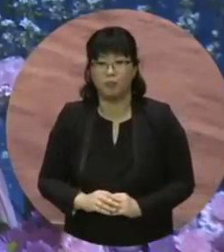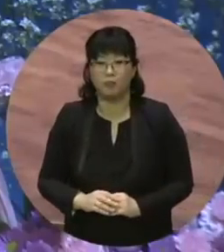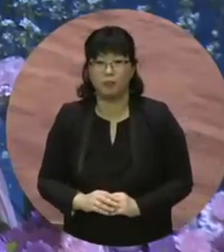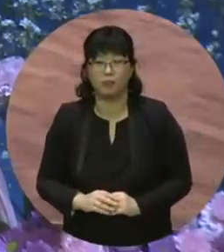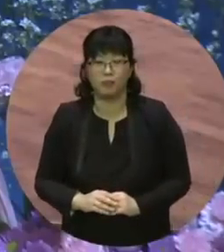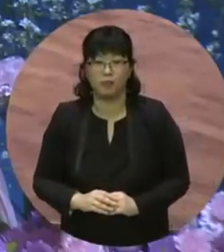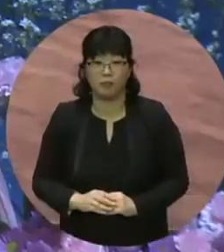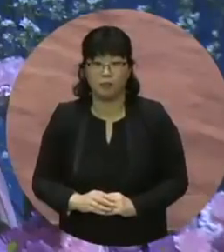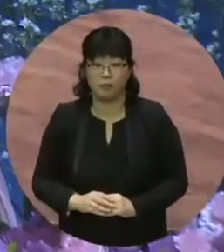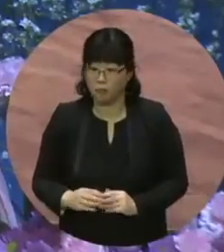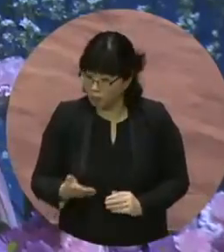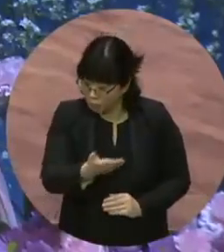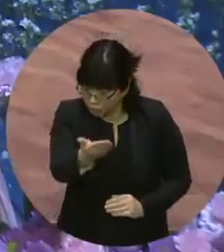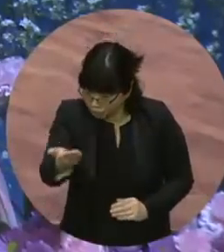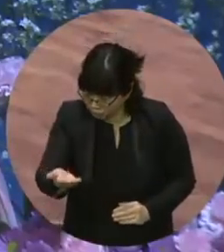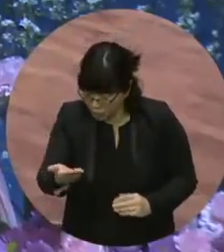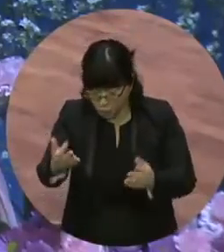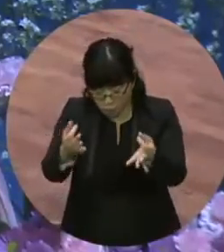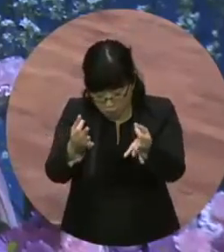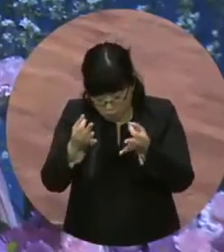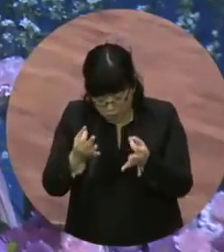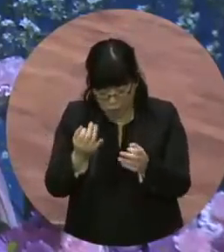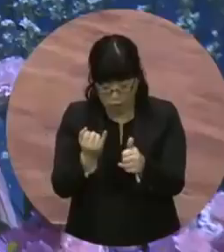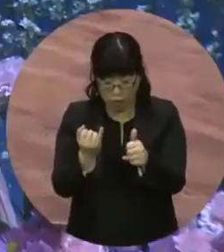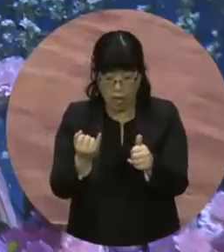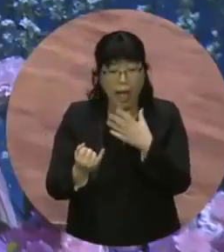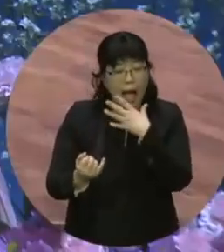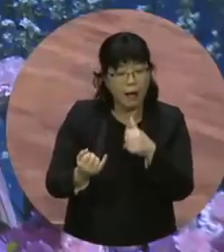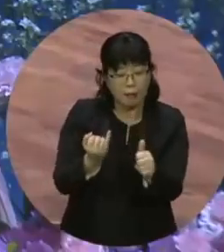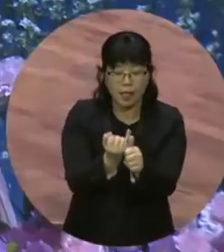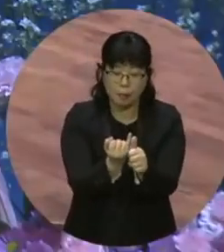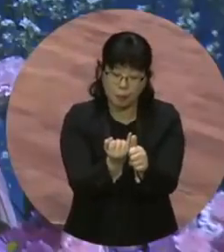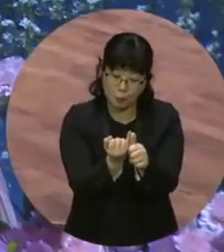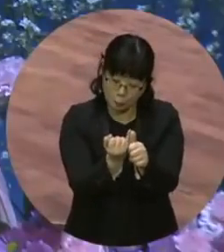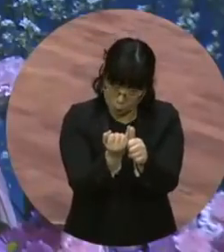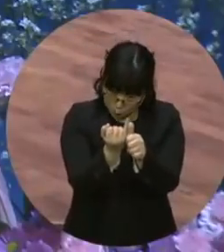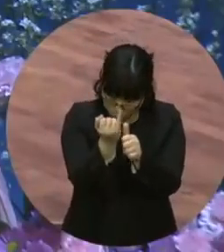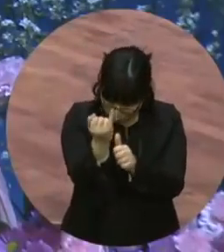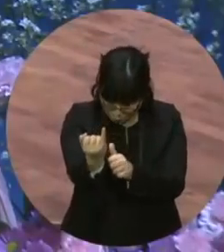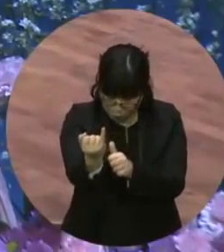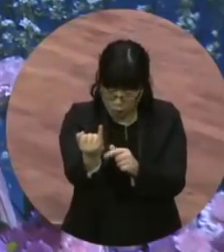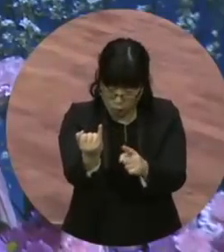사라를 통해서 나올 아들 이름을 이삭이라고 그래요.